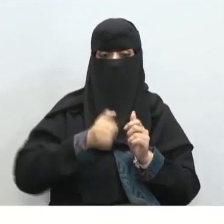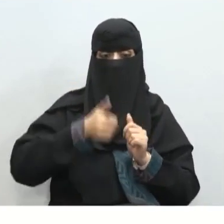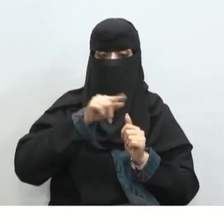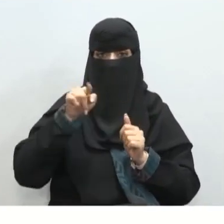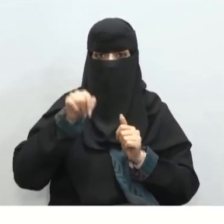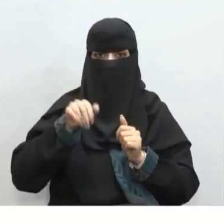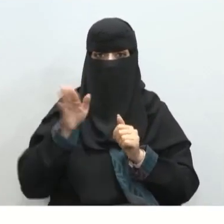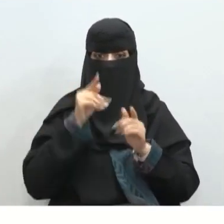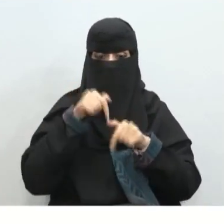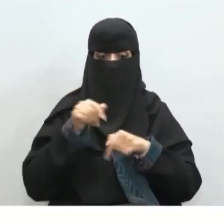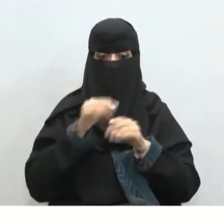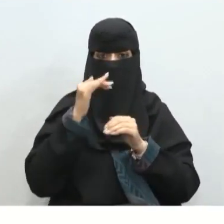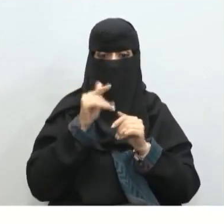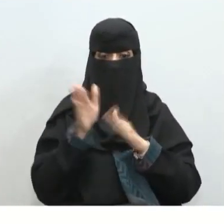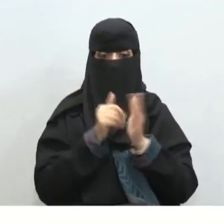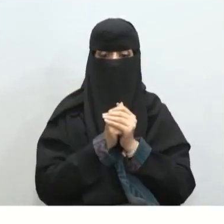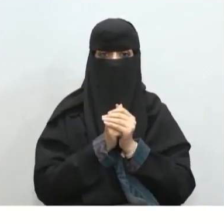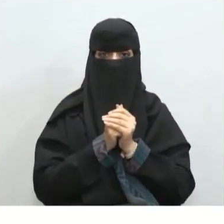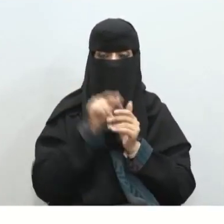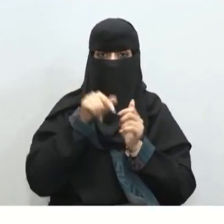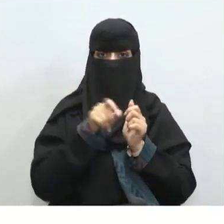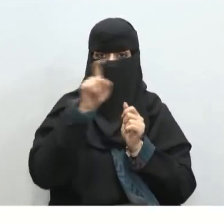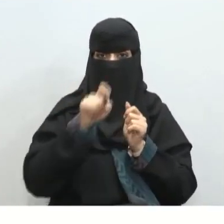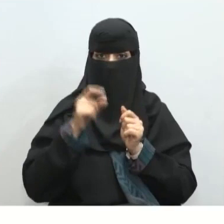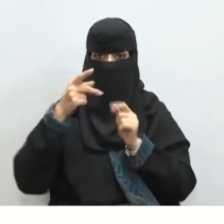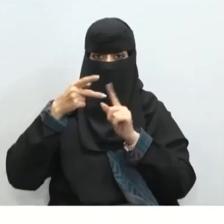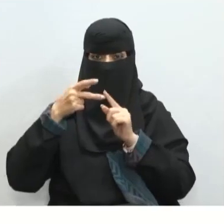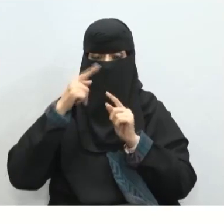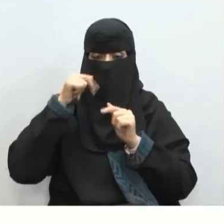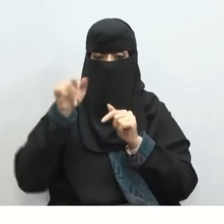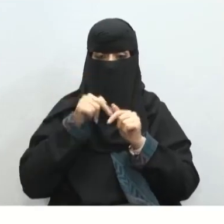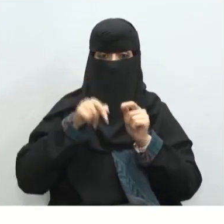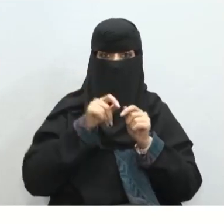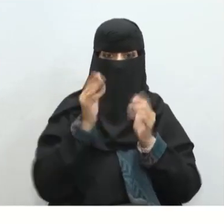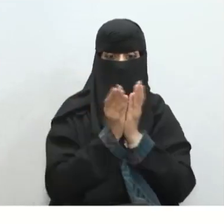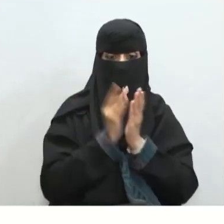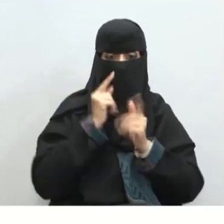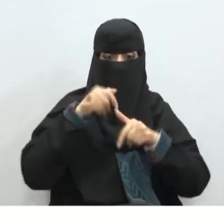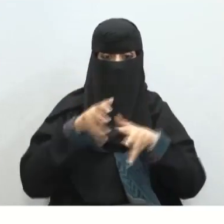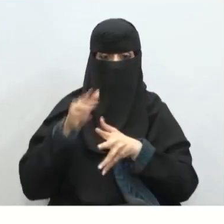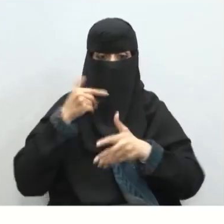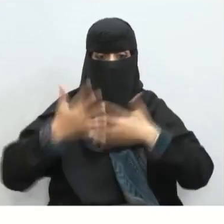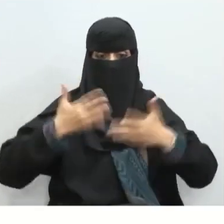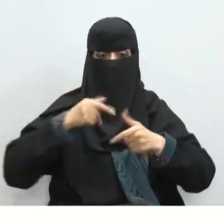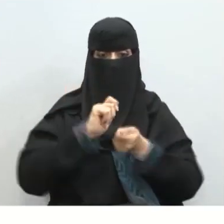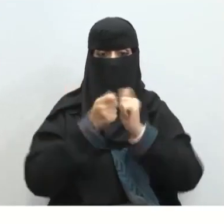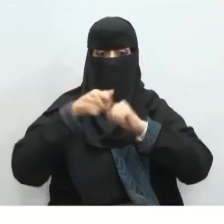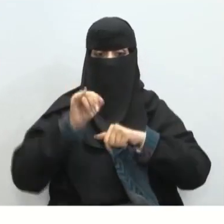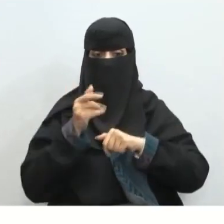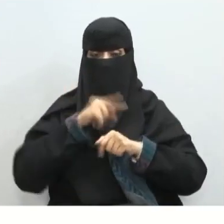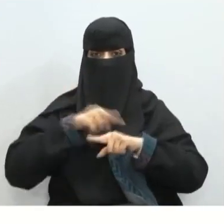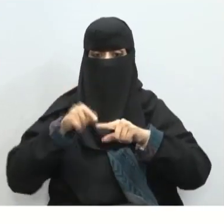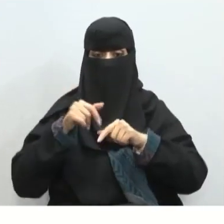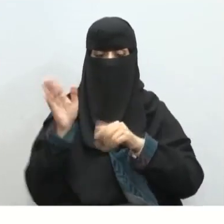جزيء الطاقه في الخليه في السؤال الثاني تسمى دراسه تدفق الطاقه وتحويلها من